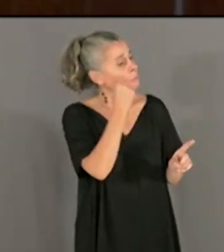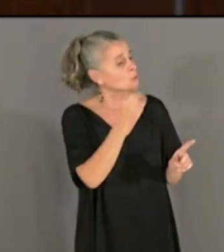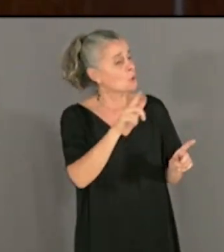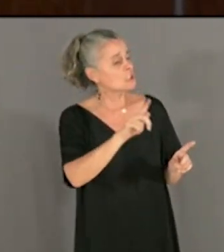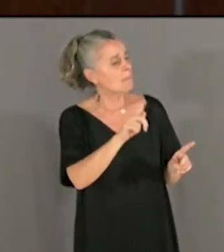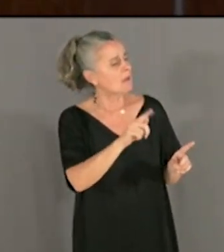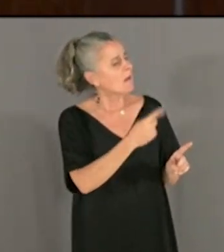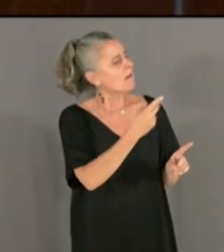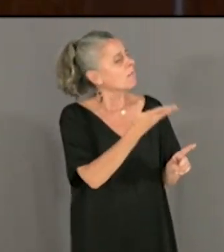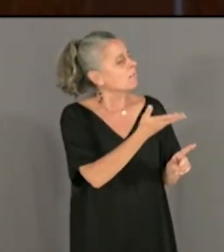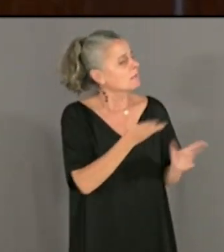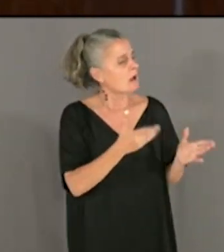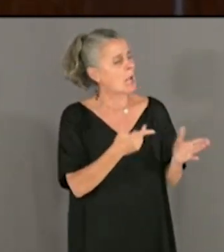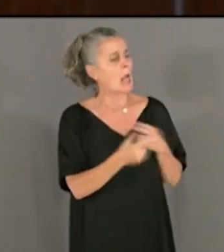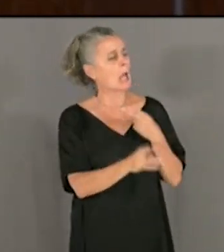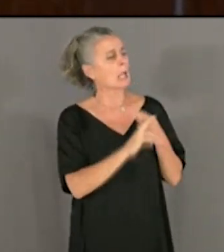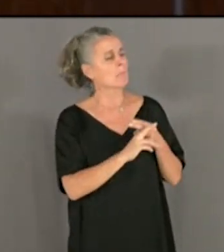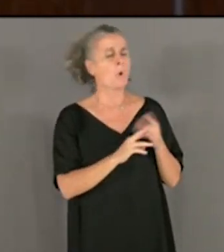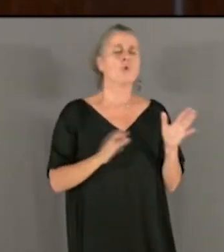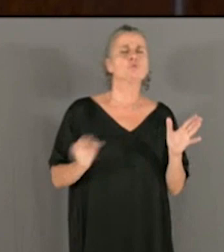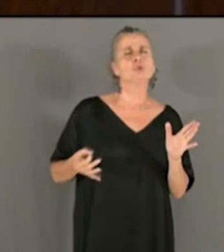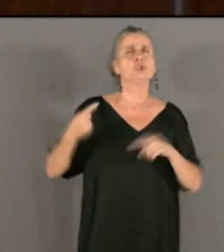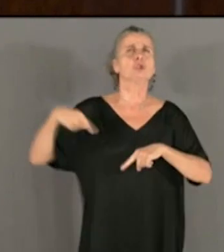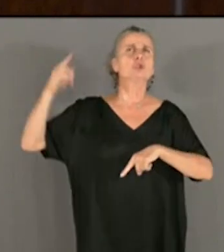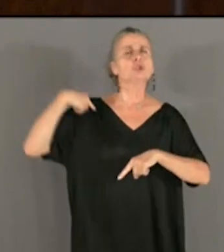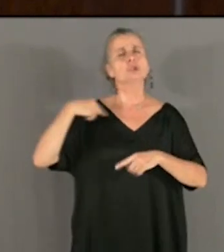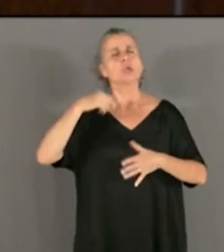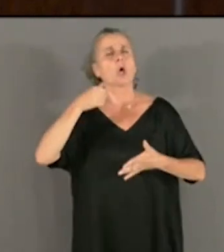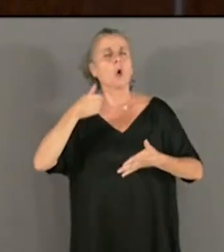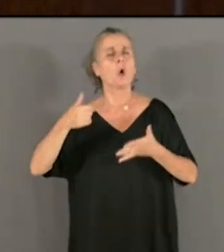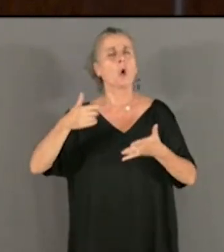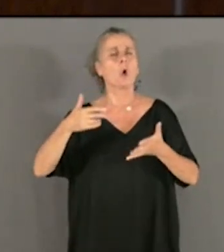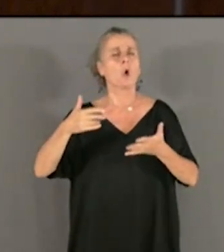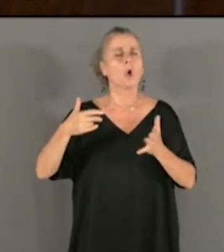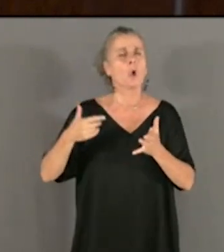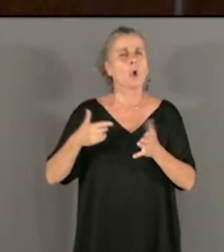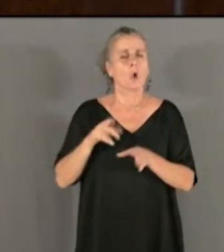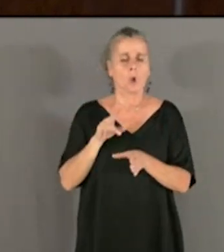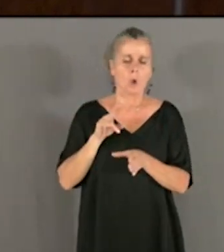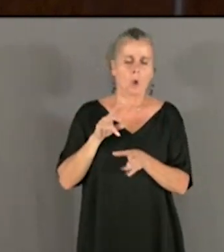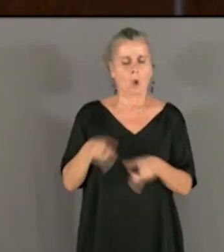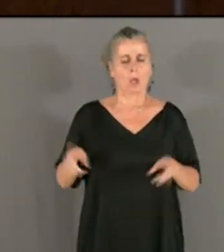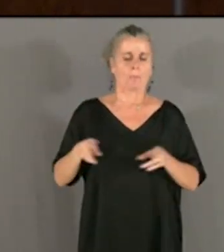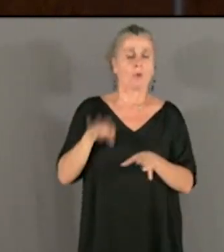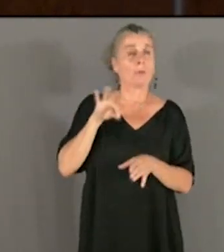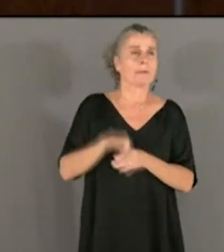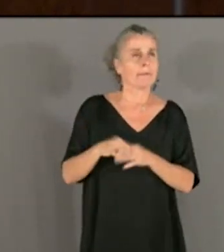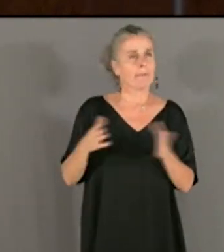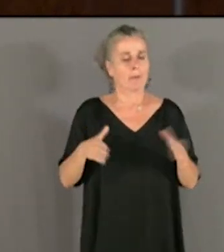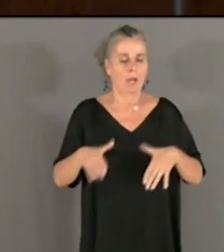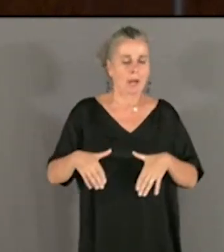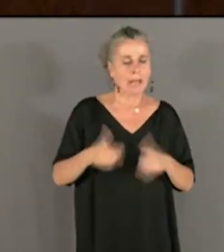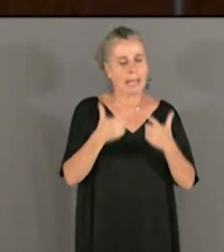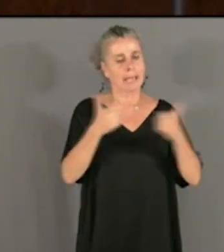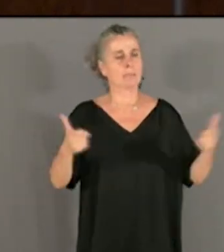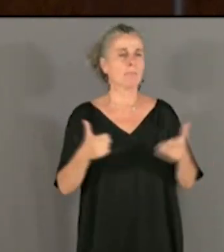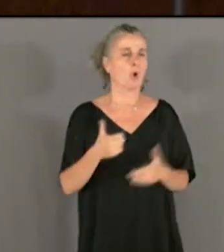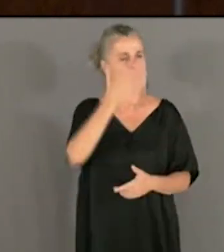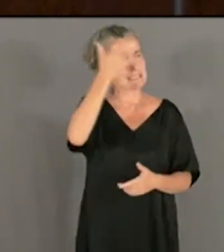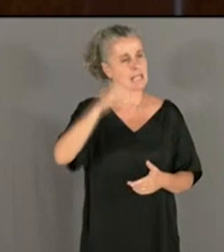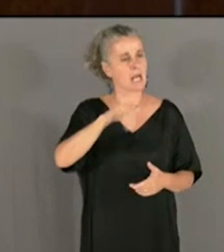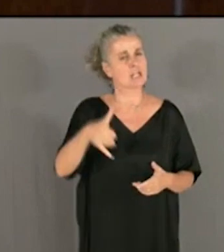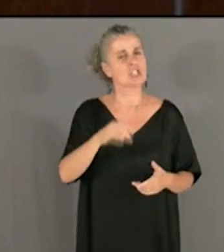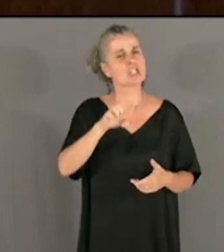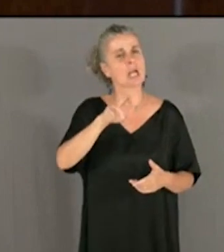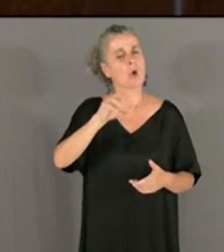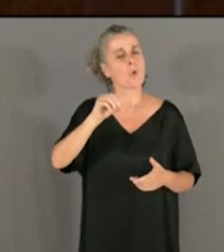autorisé à me répondre par une pirouette, me rappelant l'épisode électoral de l'équipement de Saint-Jérôme, l'équipement de boules de Saint-Jérôme,